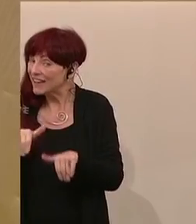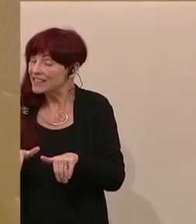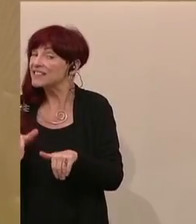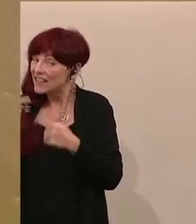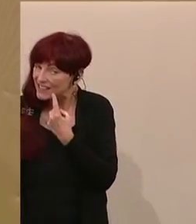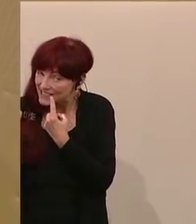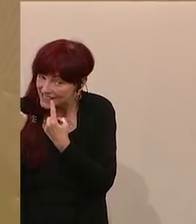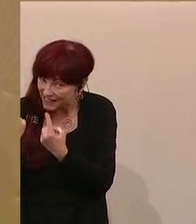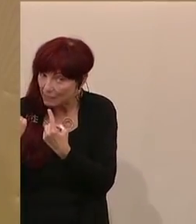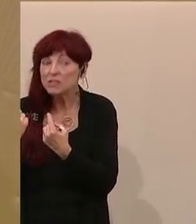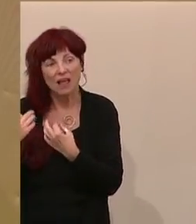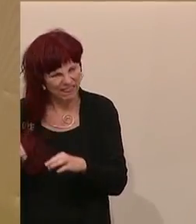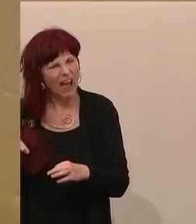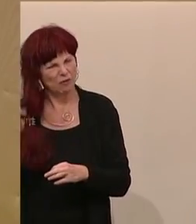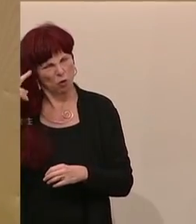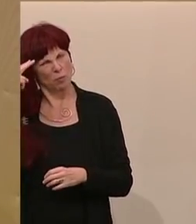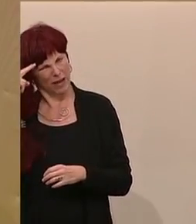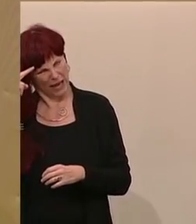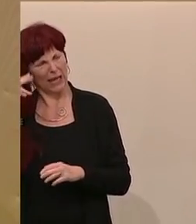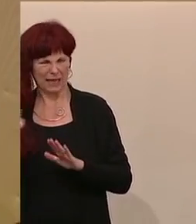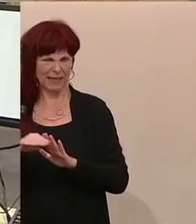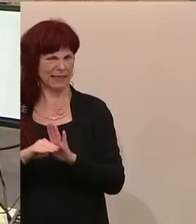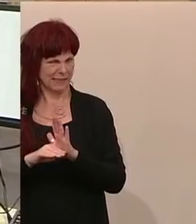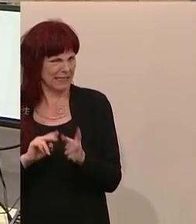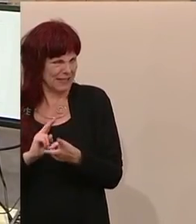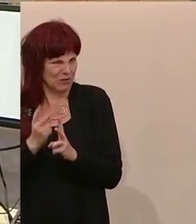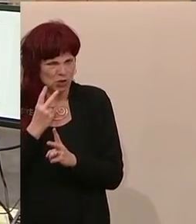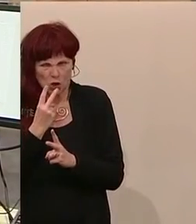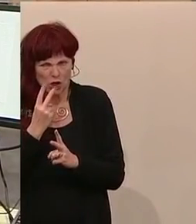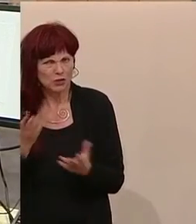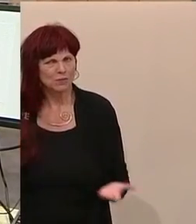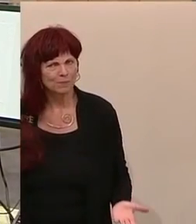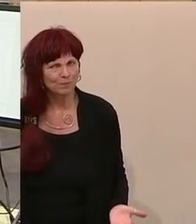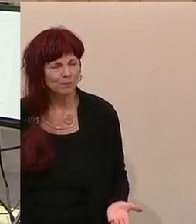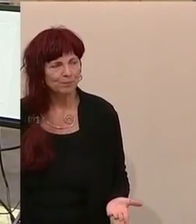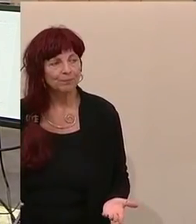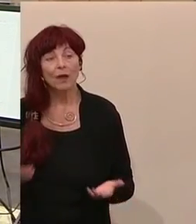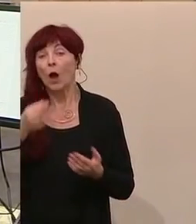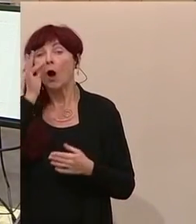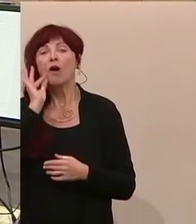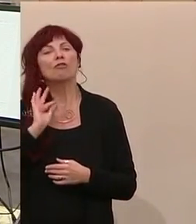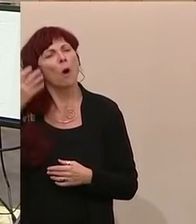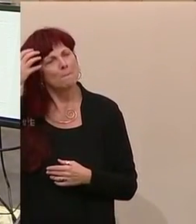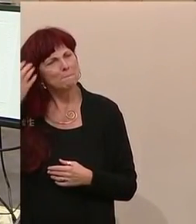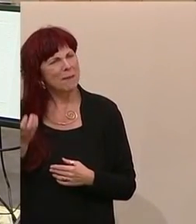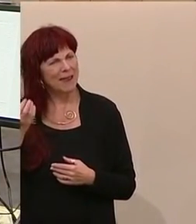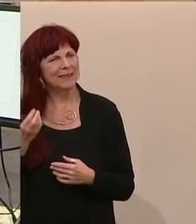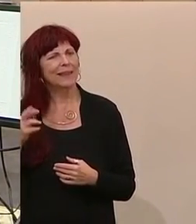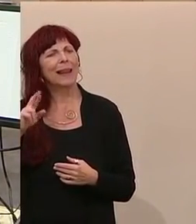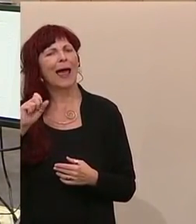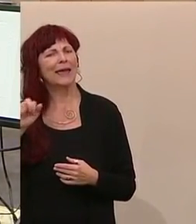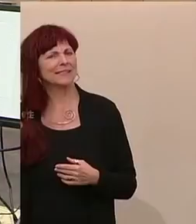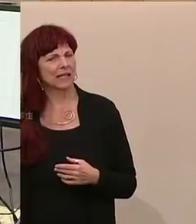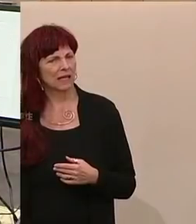eine Selbstverständlichkeit. Nur viel, so viel dazu. Frau Meindl-Reisinger, diese